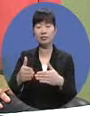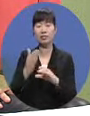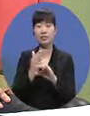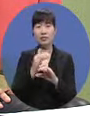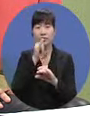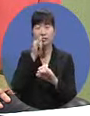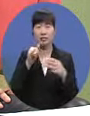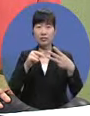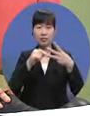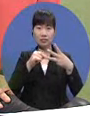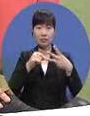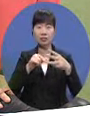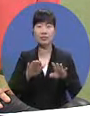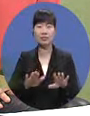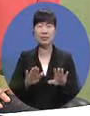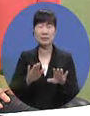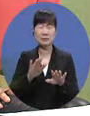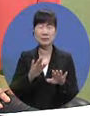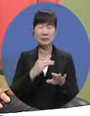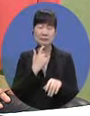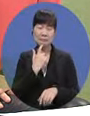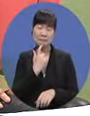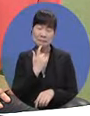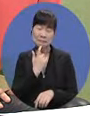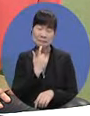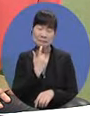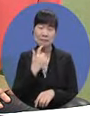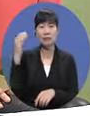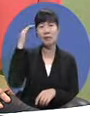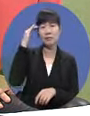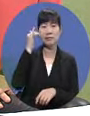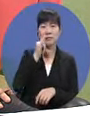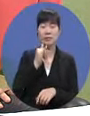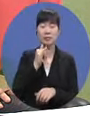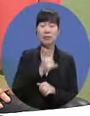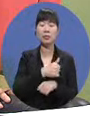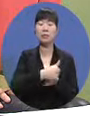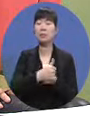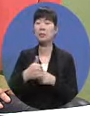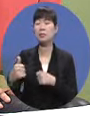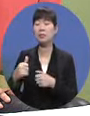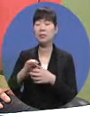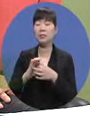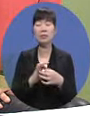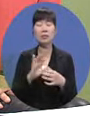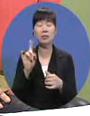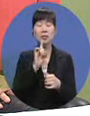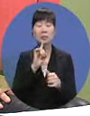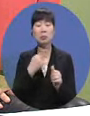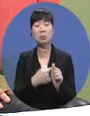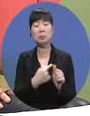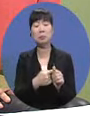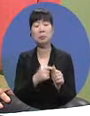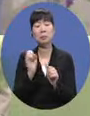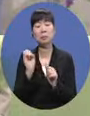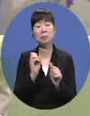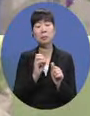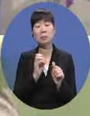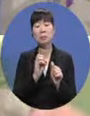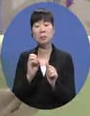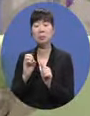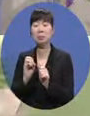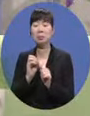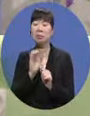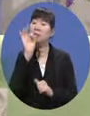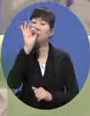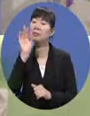하면은요, 3단계는요, 집요하게 괴롭히는 거죠. 그러니까 쓱 지나가면서 계속 뭐라고 흉을 본다든가, 네. 뭐